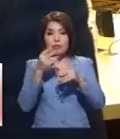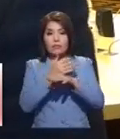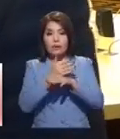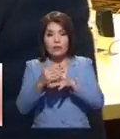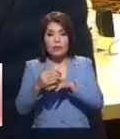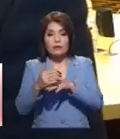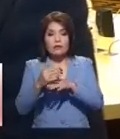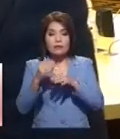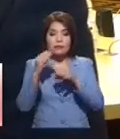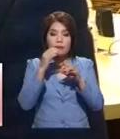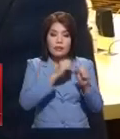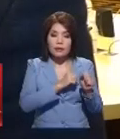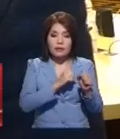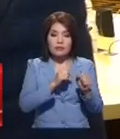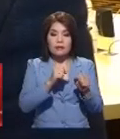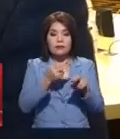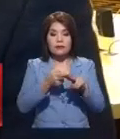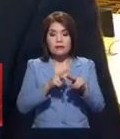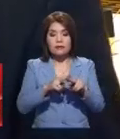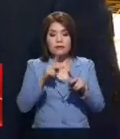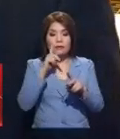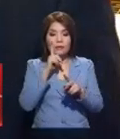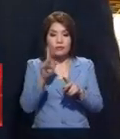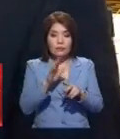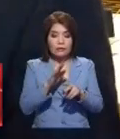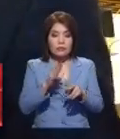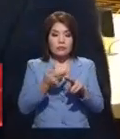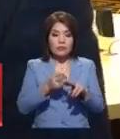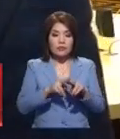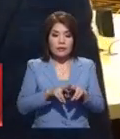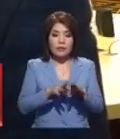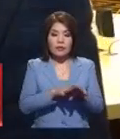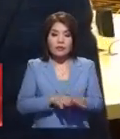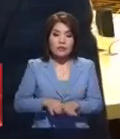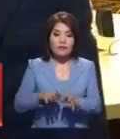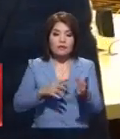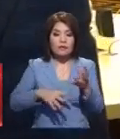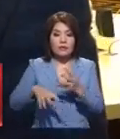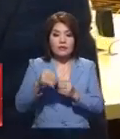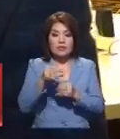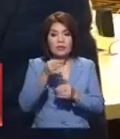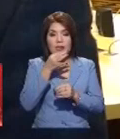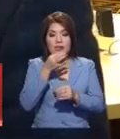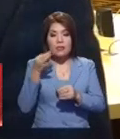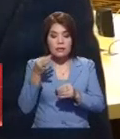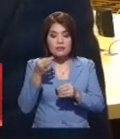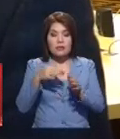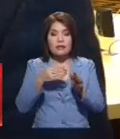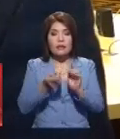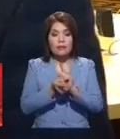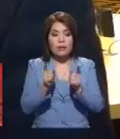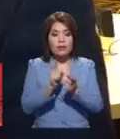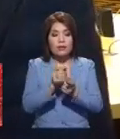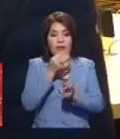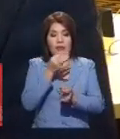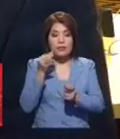летом просыпаться, световой день будет раньше, но здесь, получается, будем дети жить на час раньше ложиться спать и